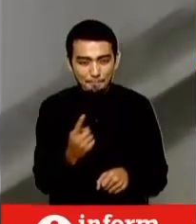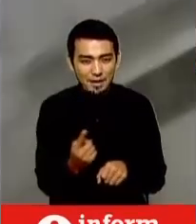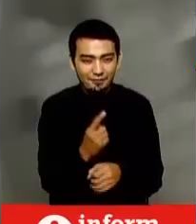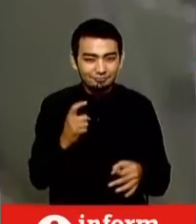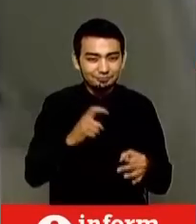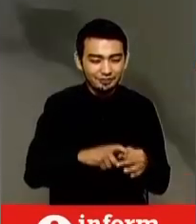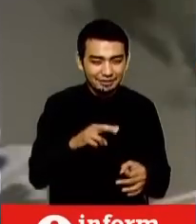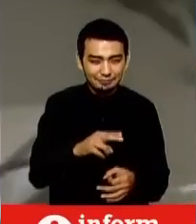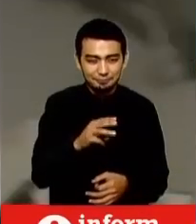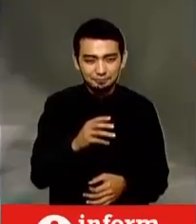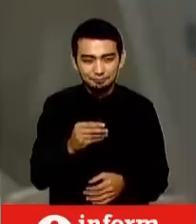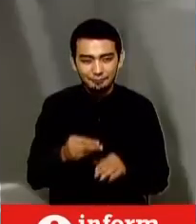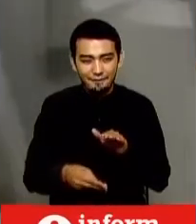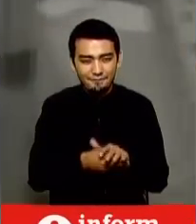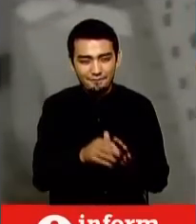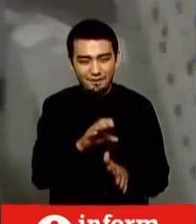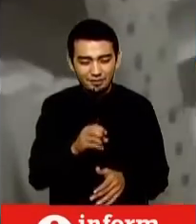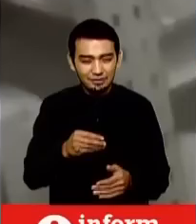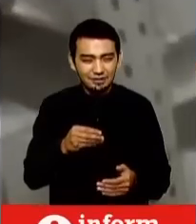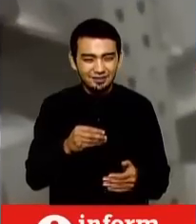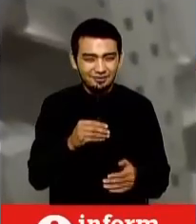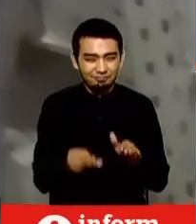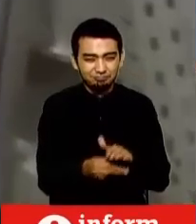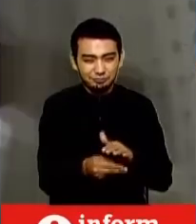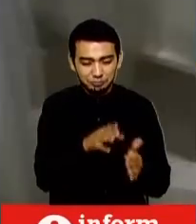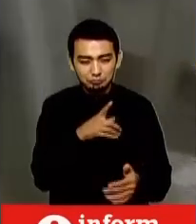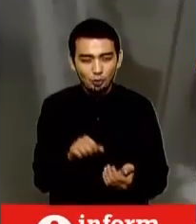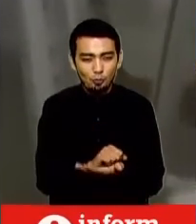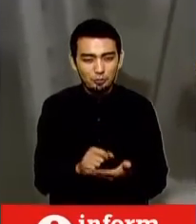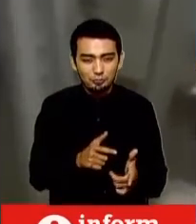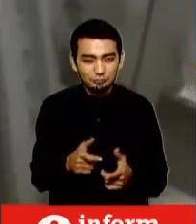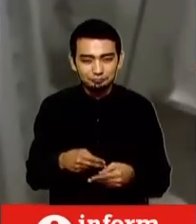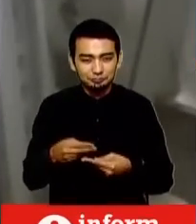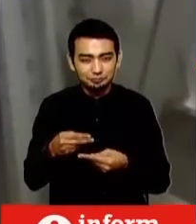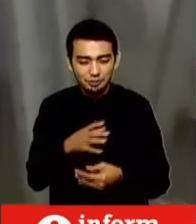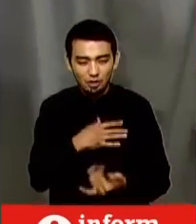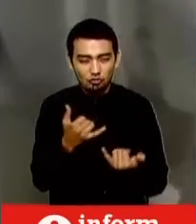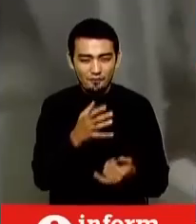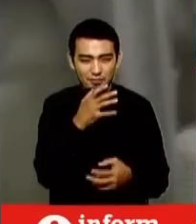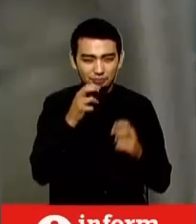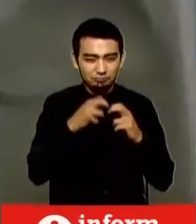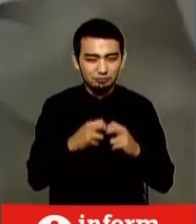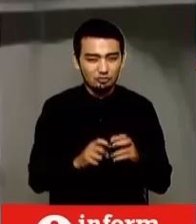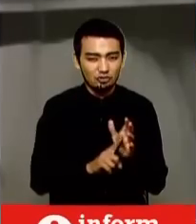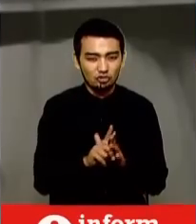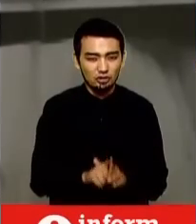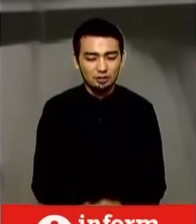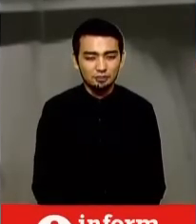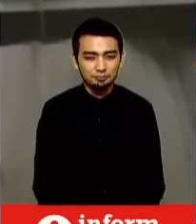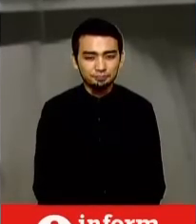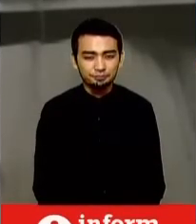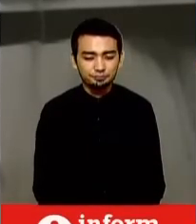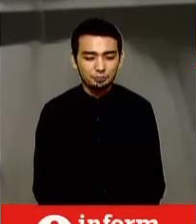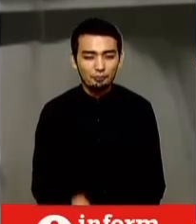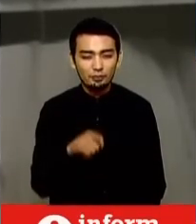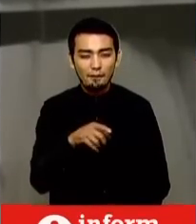сыйақы жалған төлем құжаттарын жасап беріп отырған. Қазіргі уақытта тергеу амалдары басталды. Аталған